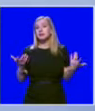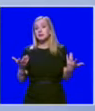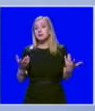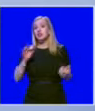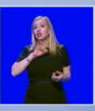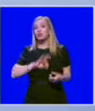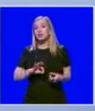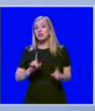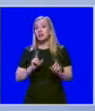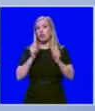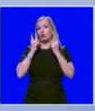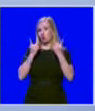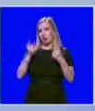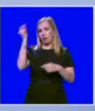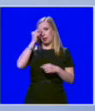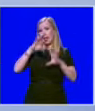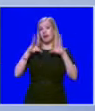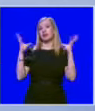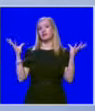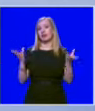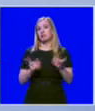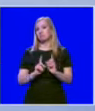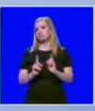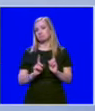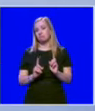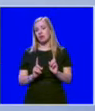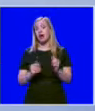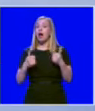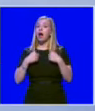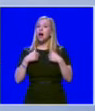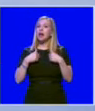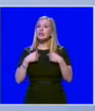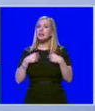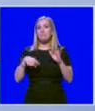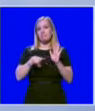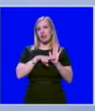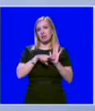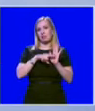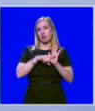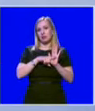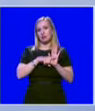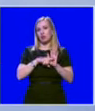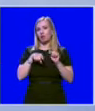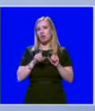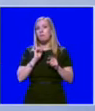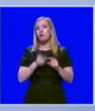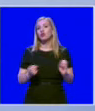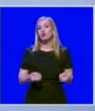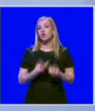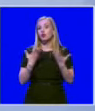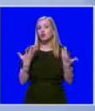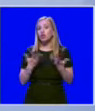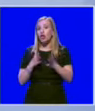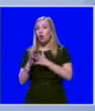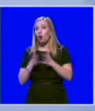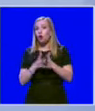беха такива, че дочудат България и света. Вижте, аз съм песимист, че това може да се случи с хората, които